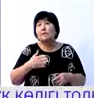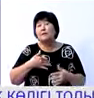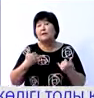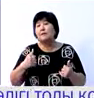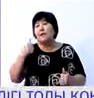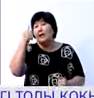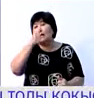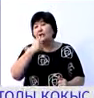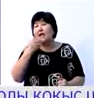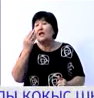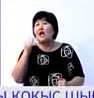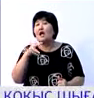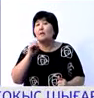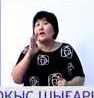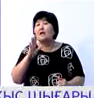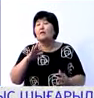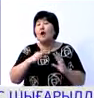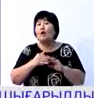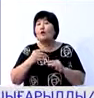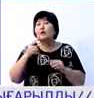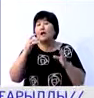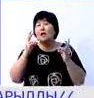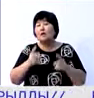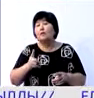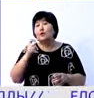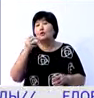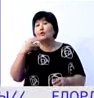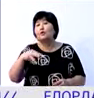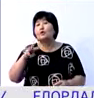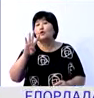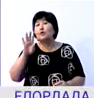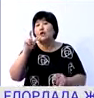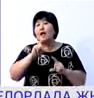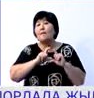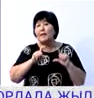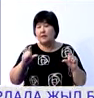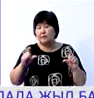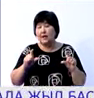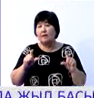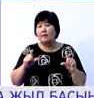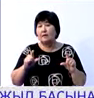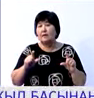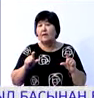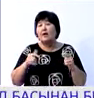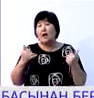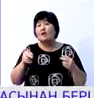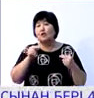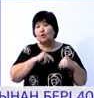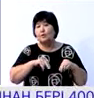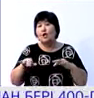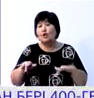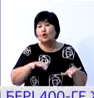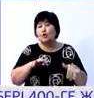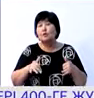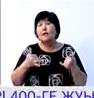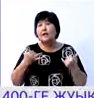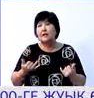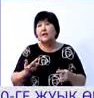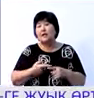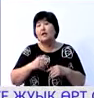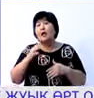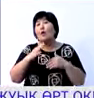жылы Шаменов ауылындағы апатты жағдайда 134-ші мектепте газ жұмыстары жүріп жатыр. Демек, жаңа